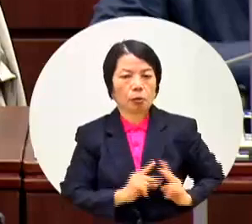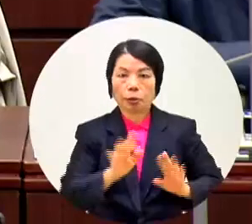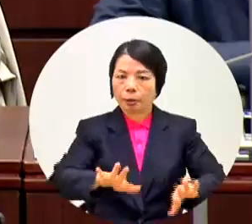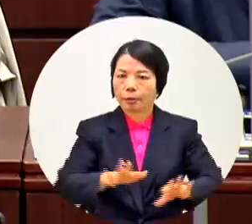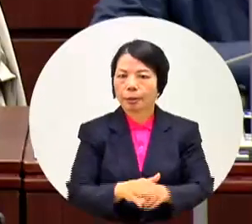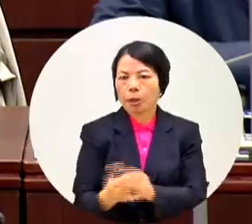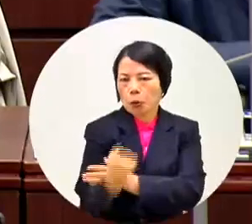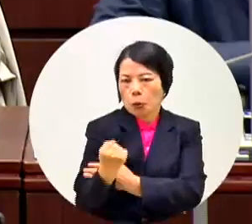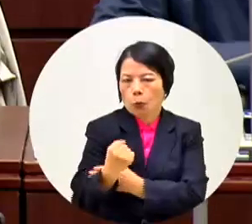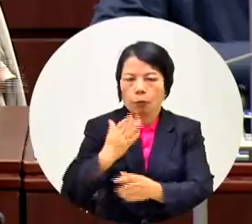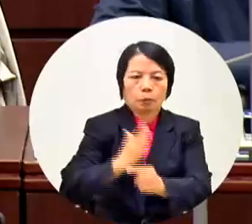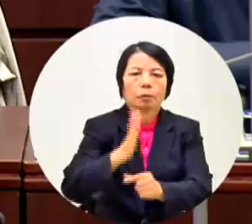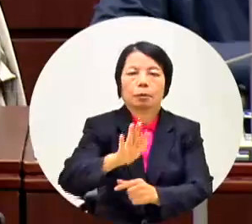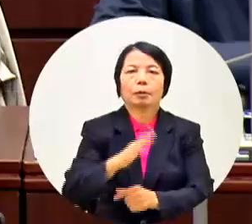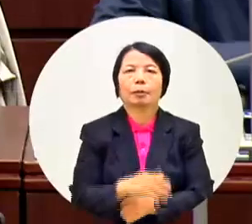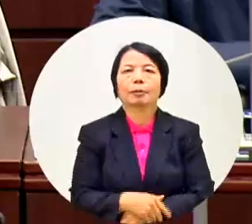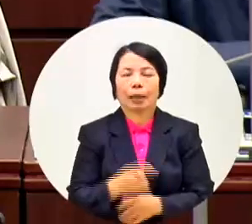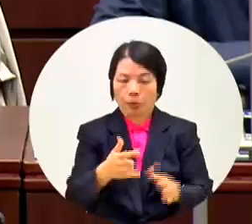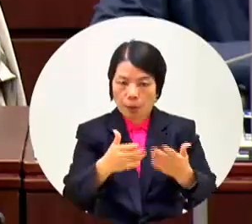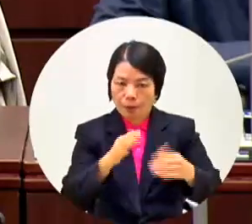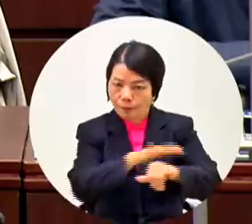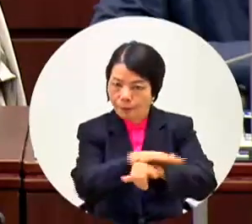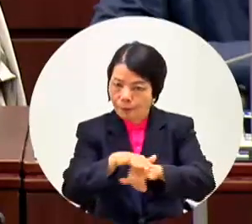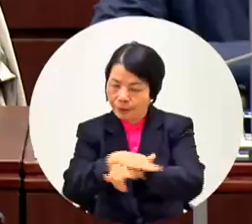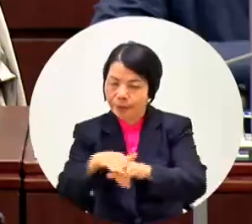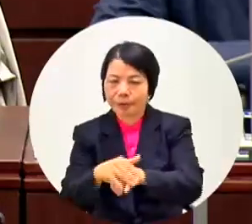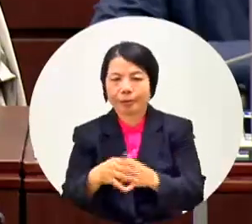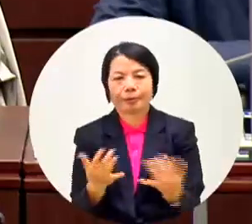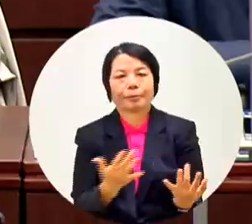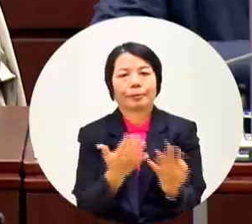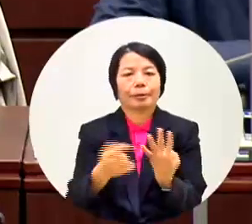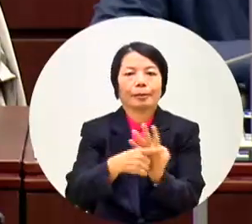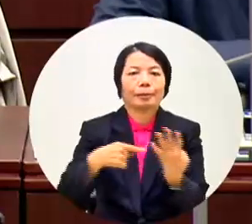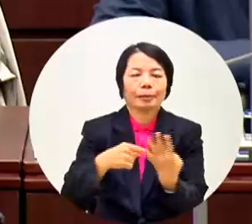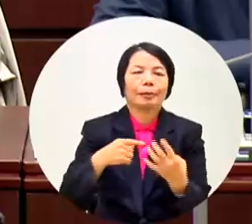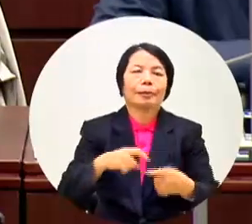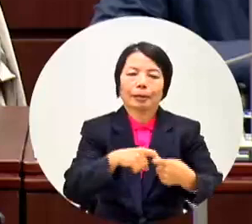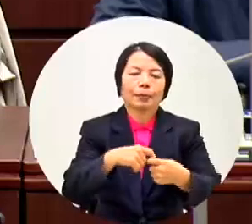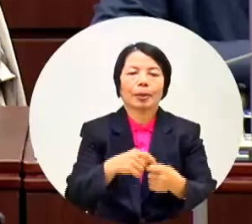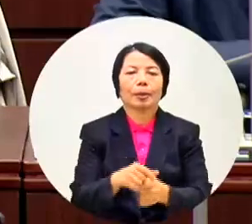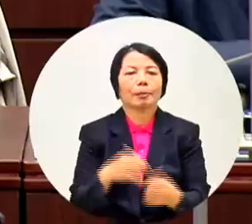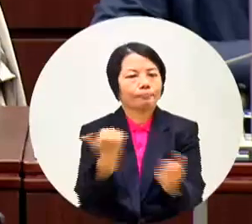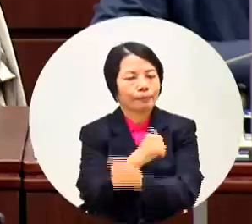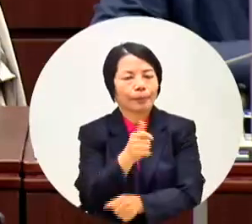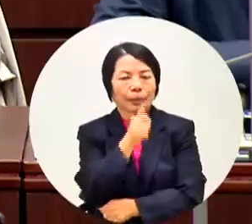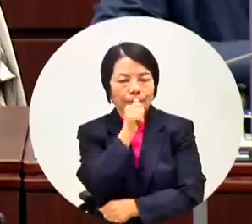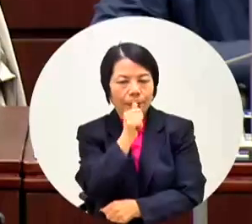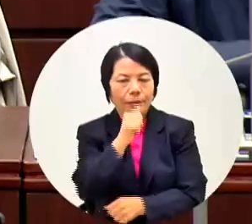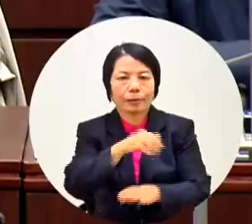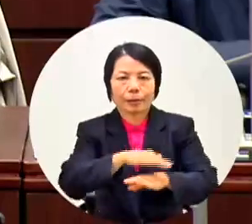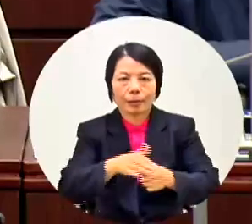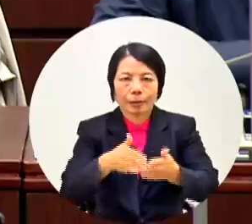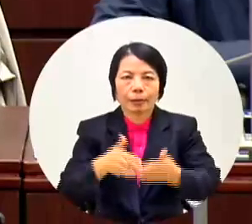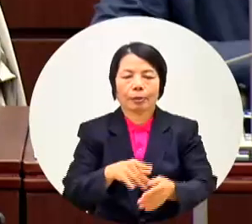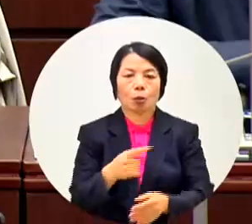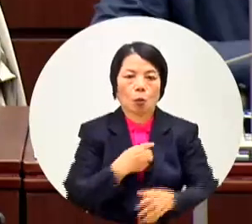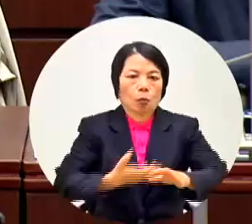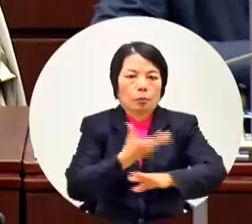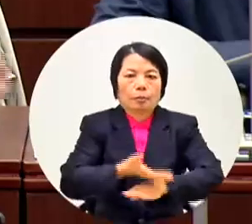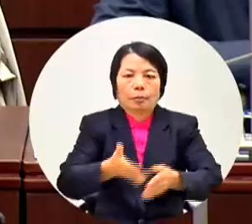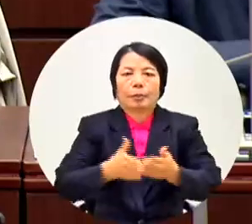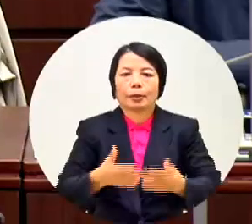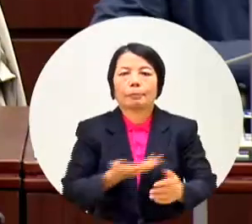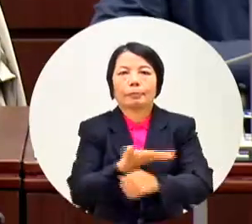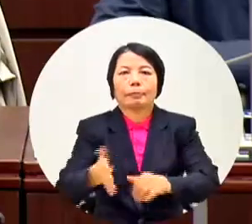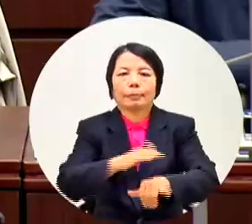言，这就是我们感动了别人。所以，当一定要做到比下面人能够用心，爱情产业链全力去冲，未来会带